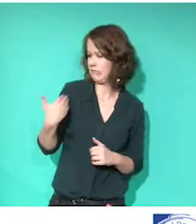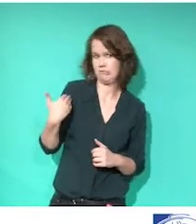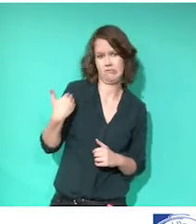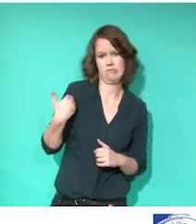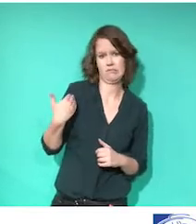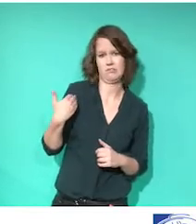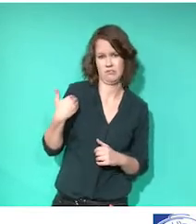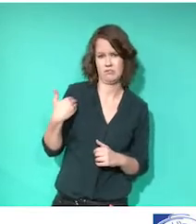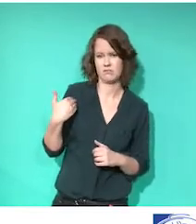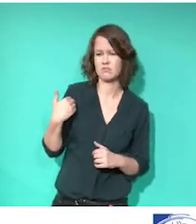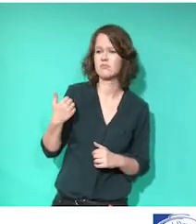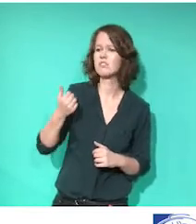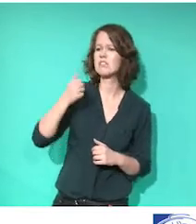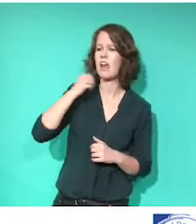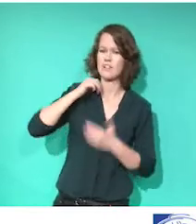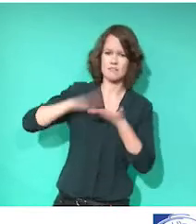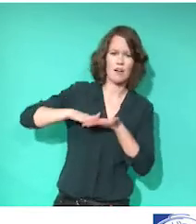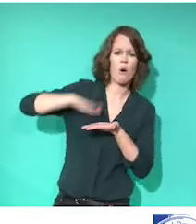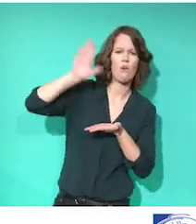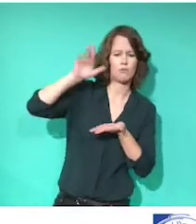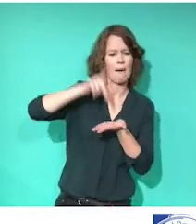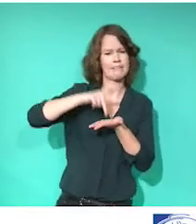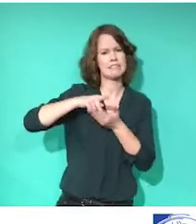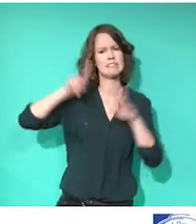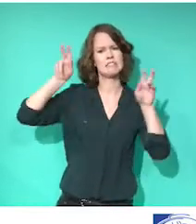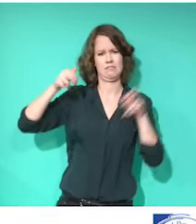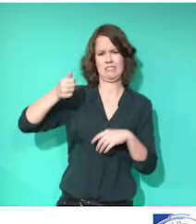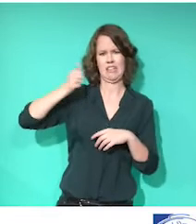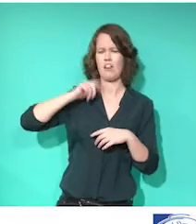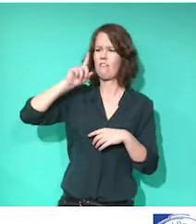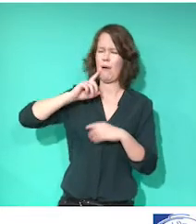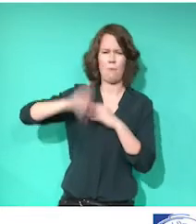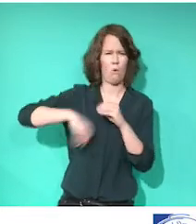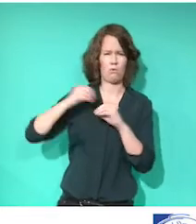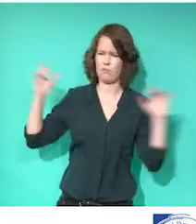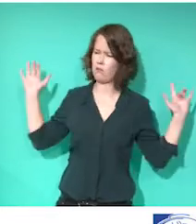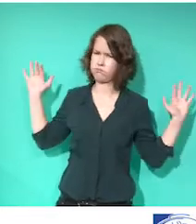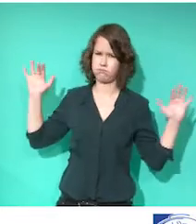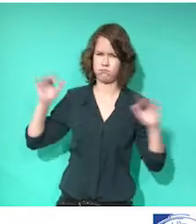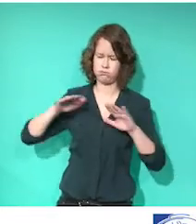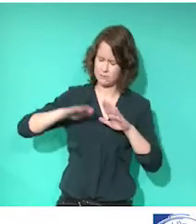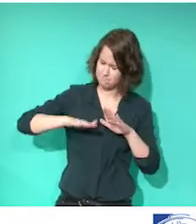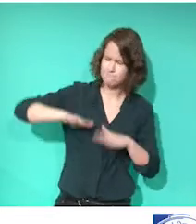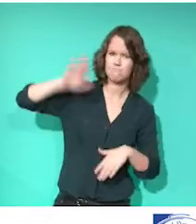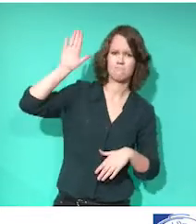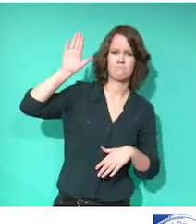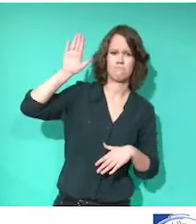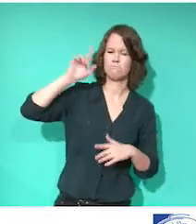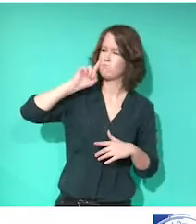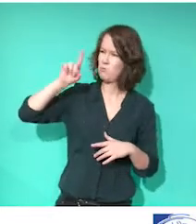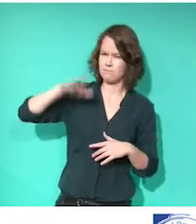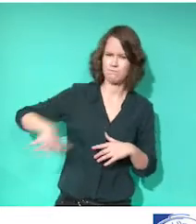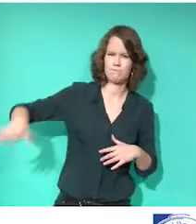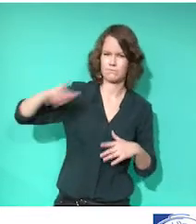le serment de Paris pour marquer notre détermination à faire face au mouvement obscurantiste qui s'agite sur la